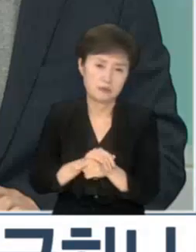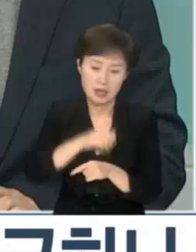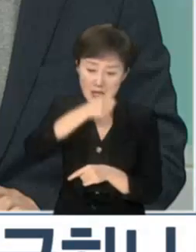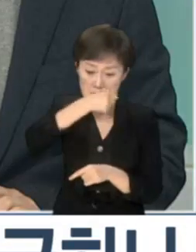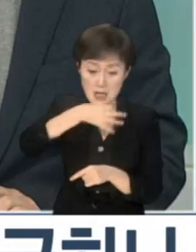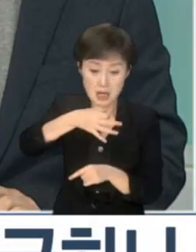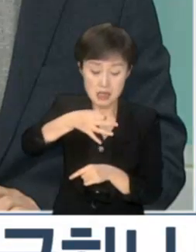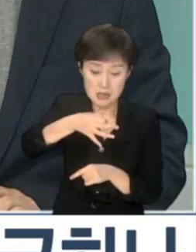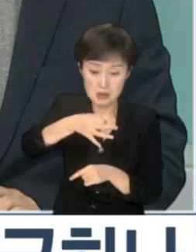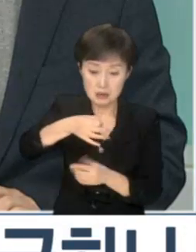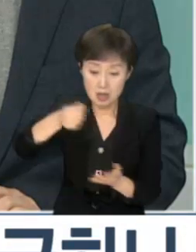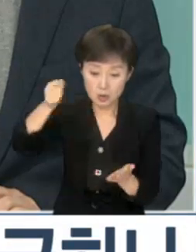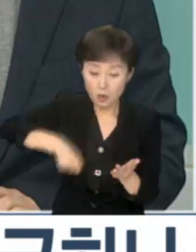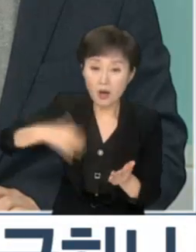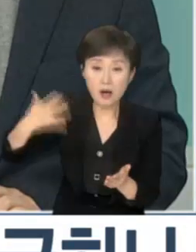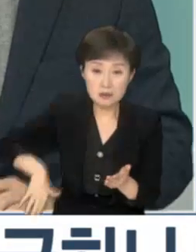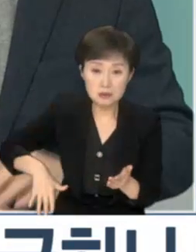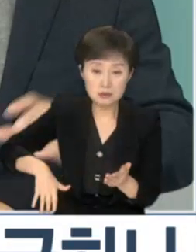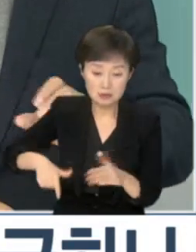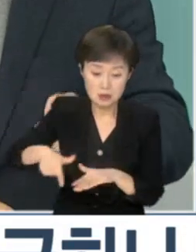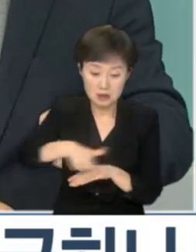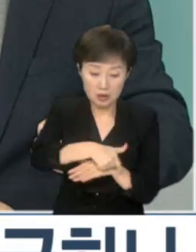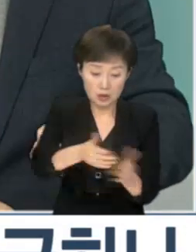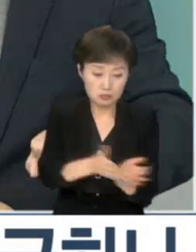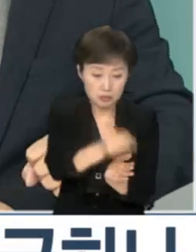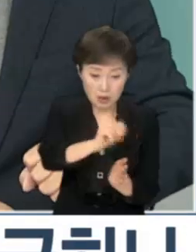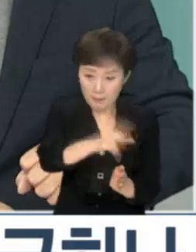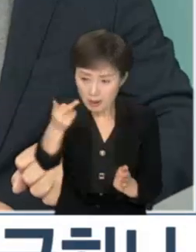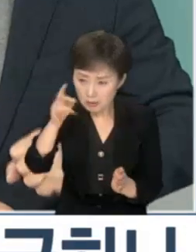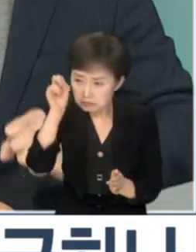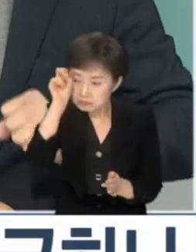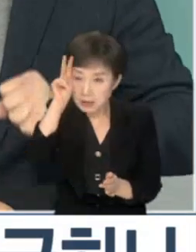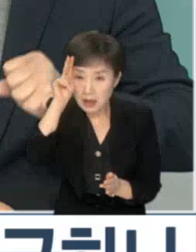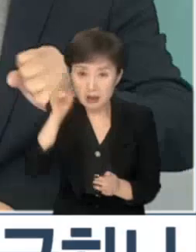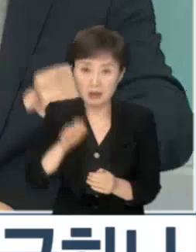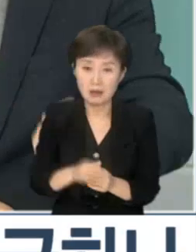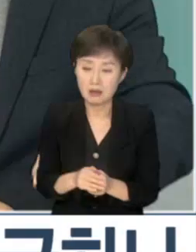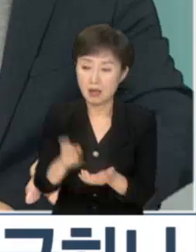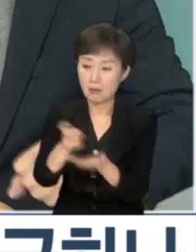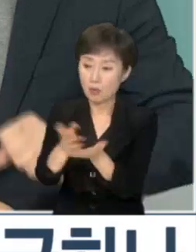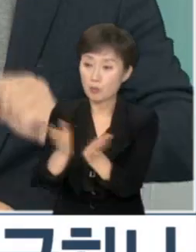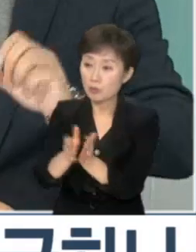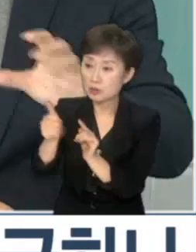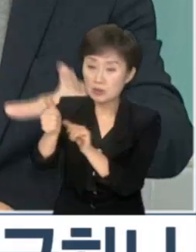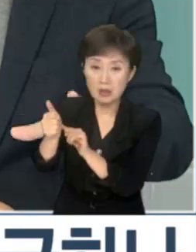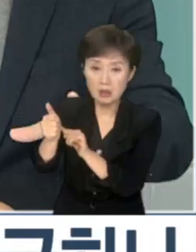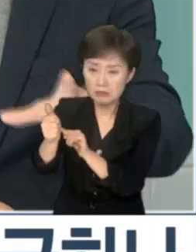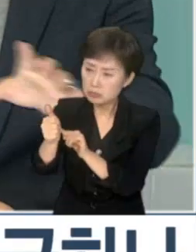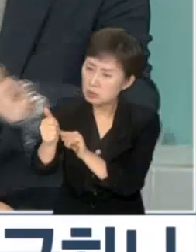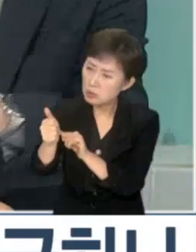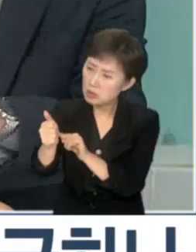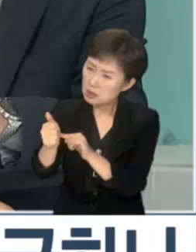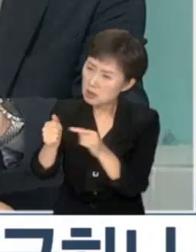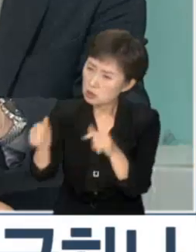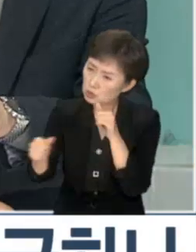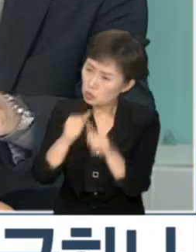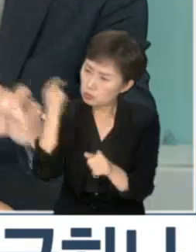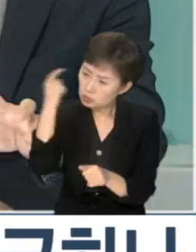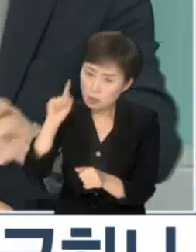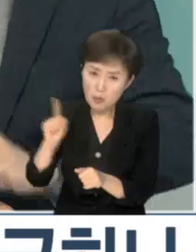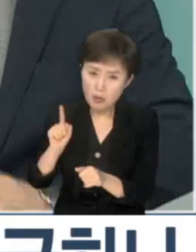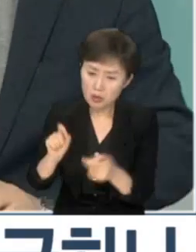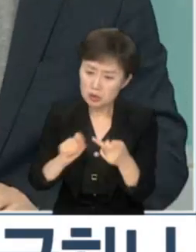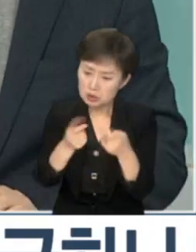기재부 장관을 바꾼다든지 또는 한동훈 장관과 관련돼서도 뭐 이거 이번에 뭐 12월 초 그리고 이어지는